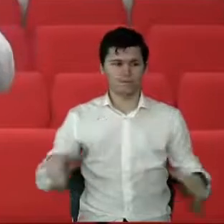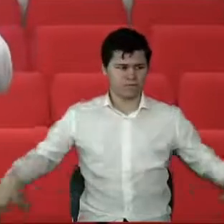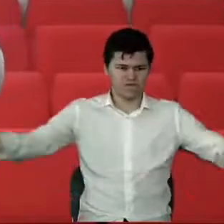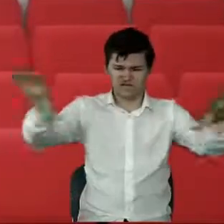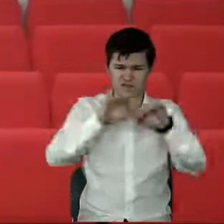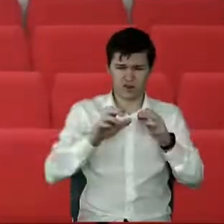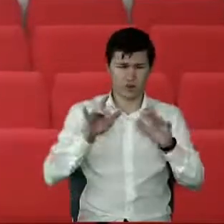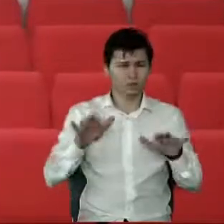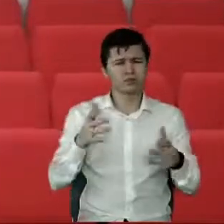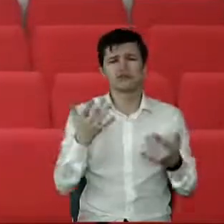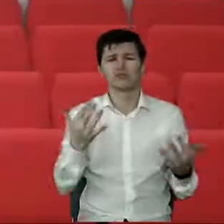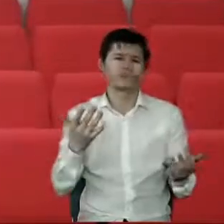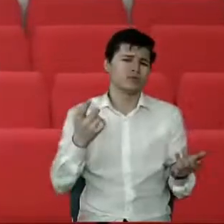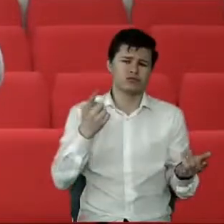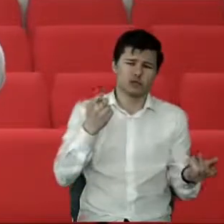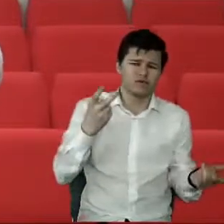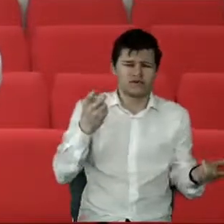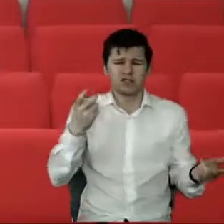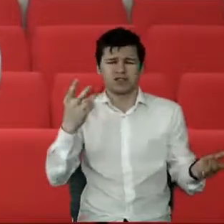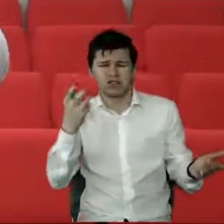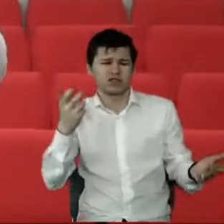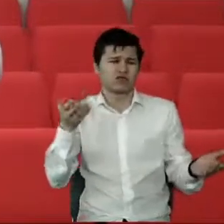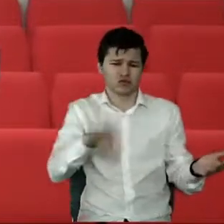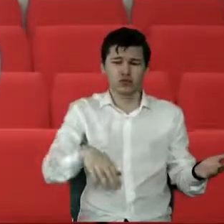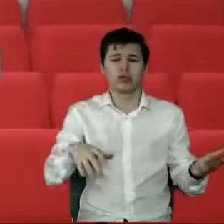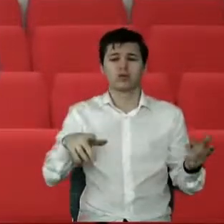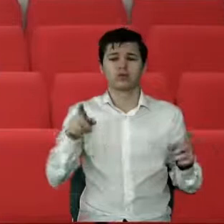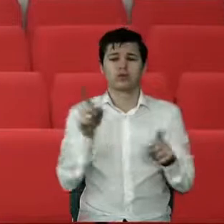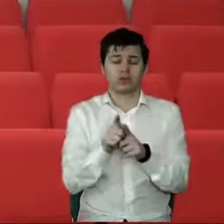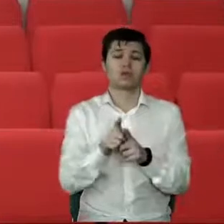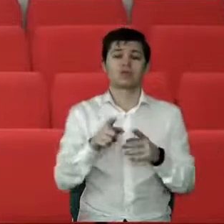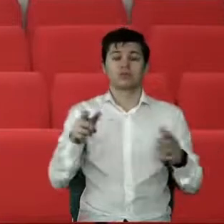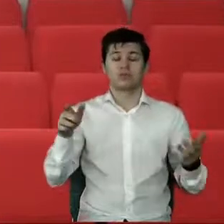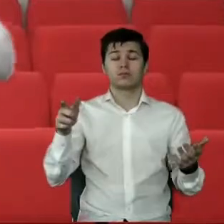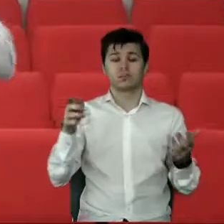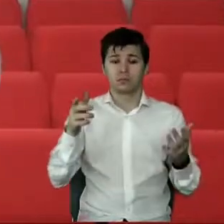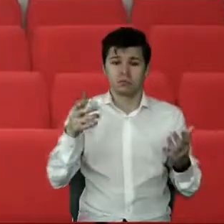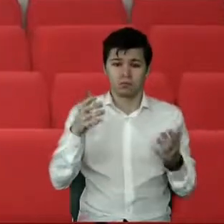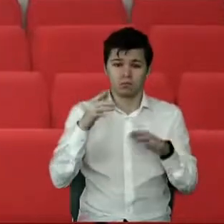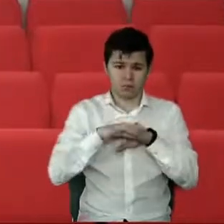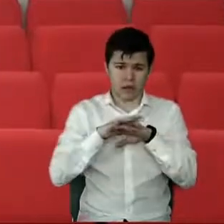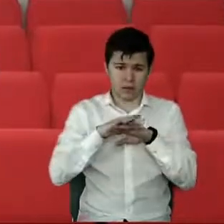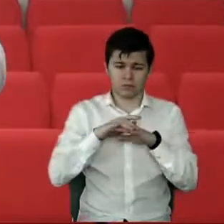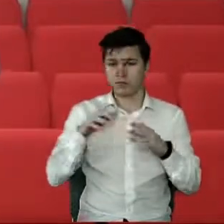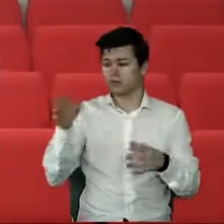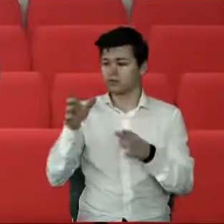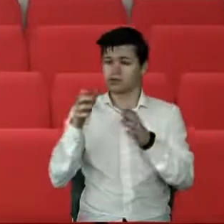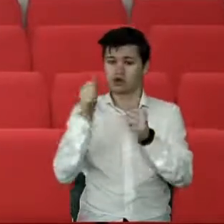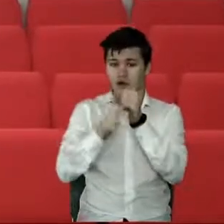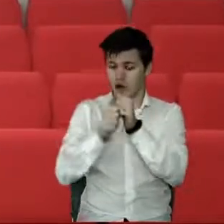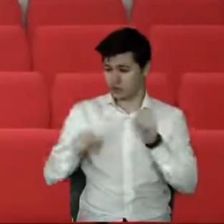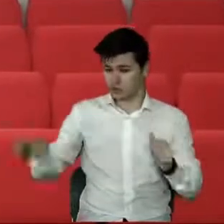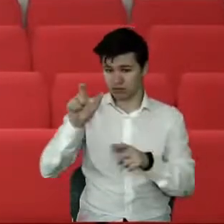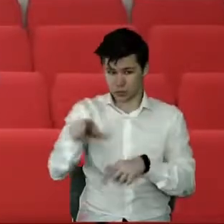очень крупная и очень большая. Она разбивается специальным алгоритмом на кусочки, рассылается на компьютеры этих людей, и там она обрабатывается по частям, а потом